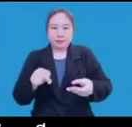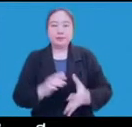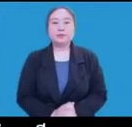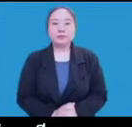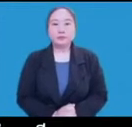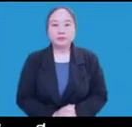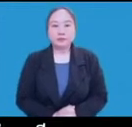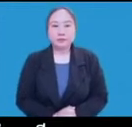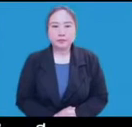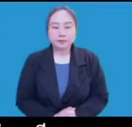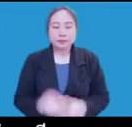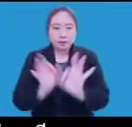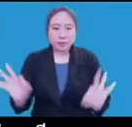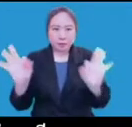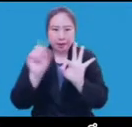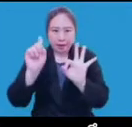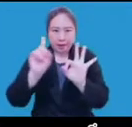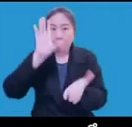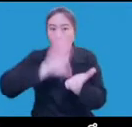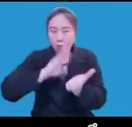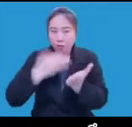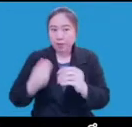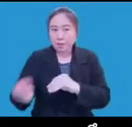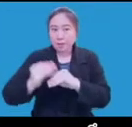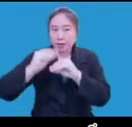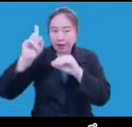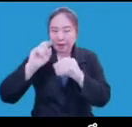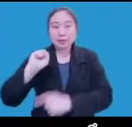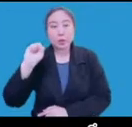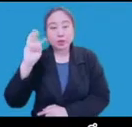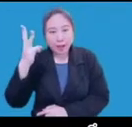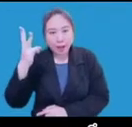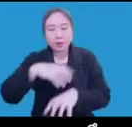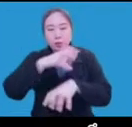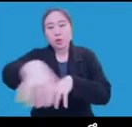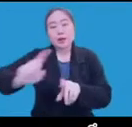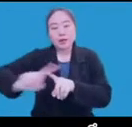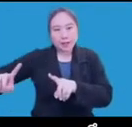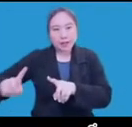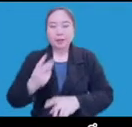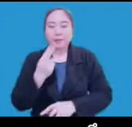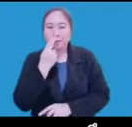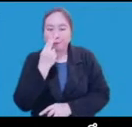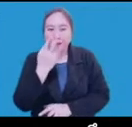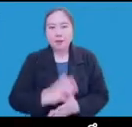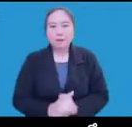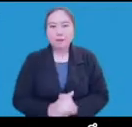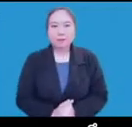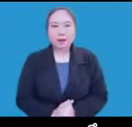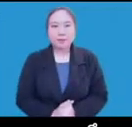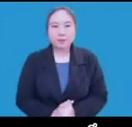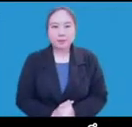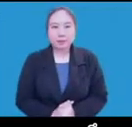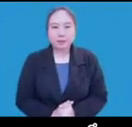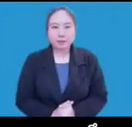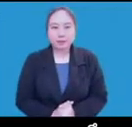dashboard ได้นะครับที่สำคัญครับมีข้อมูลเพิ่มขึ้นมานะครับเป็นข้อมูลพวกสวัสดิการจากหน่วยงานต่างๆทำให้เห็นว่าใครได้อะไรขาดอะ